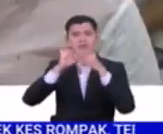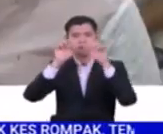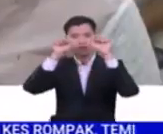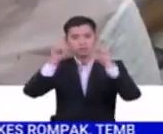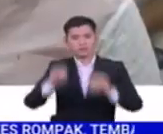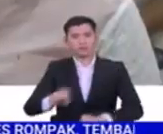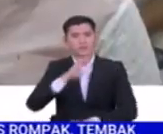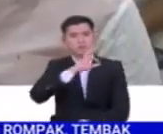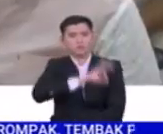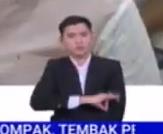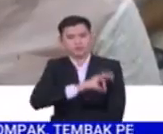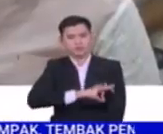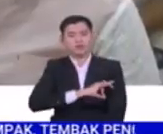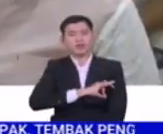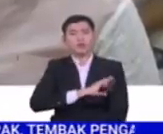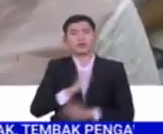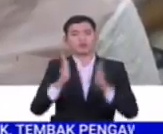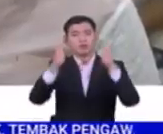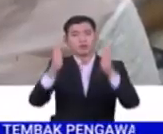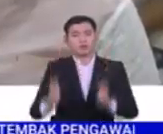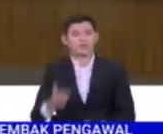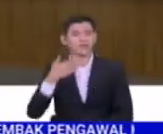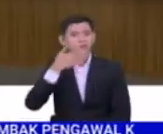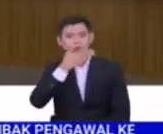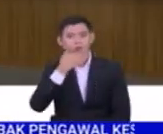boleh memanfaatkan golongan belia berkualiti.